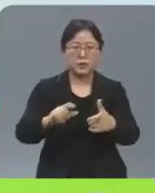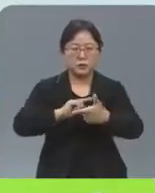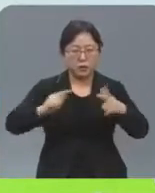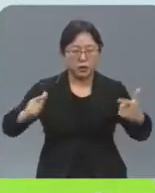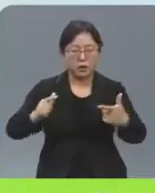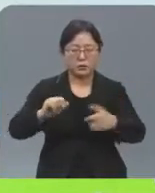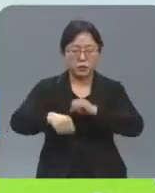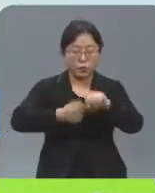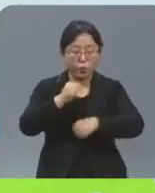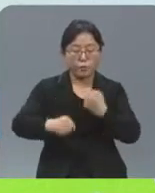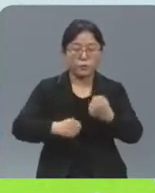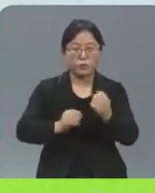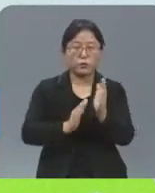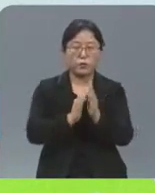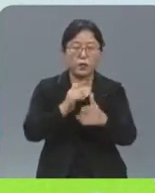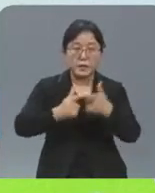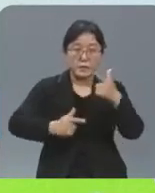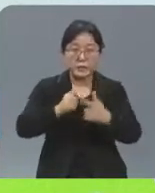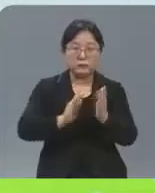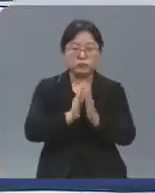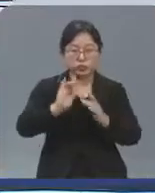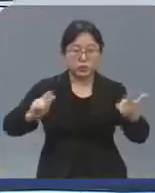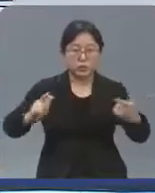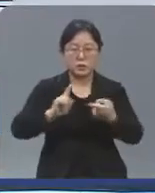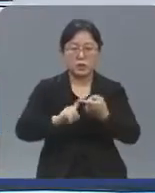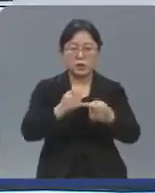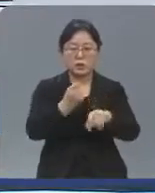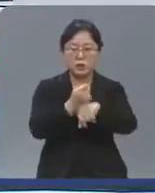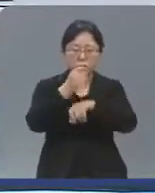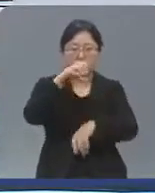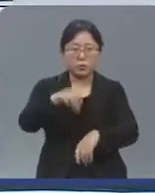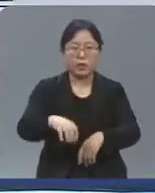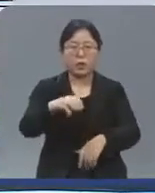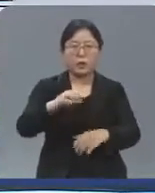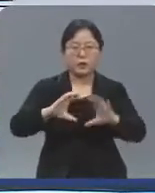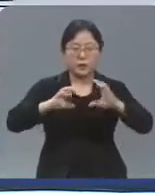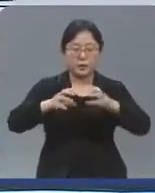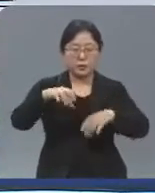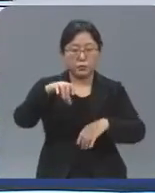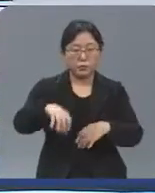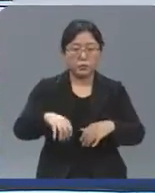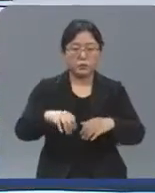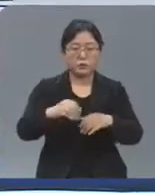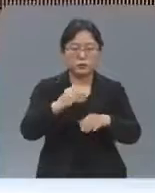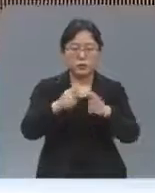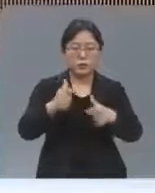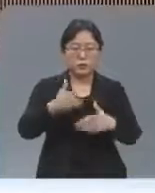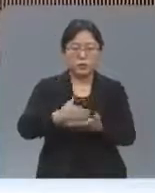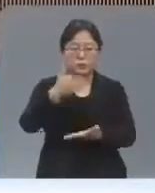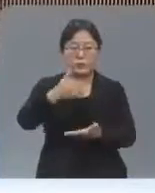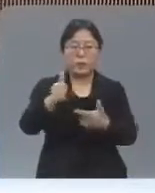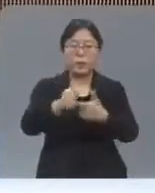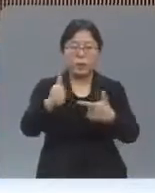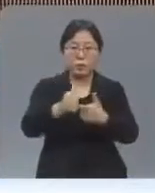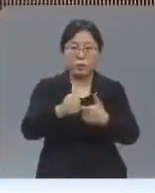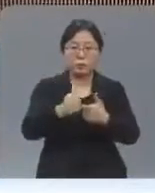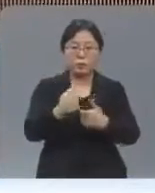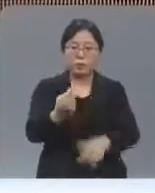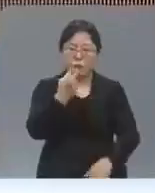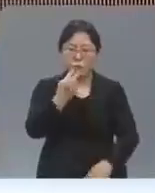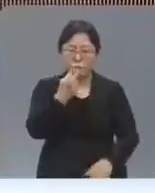다양한 동식물에 대한 체계적인 연구를 담당할 국가기관이 목포에 문을 열었습니다. 호남권